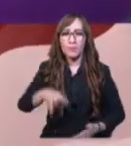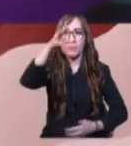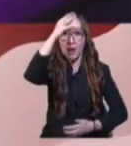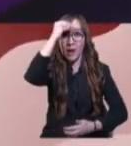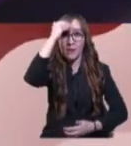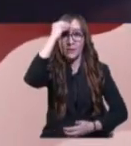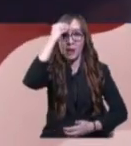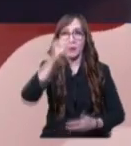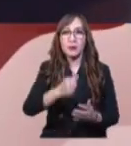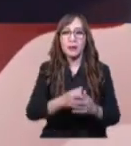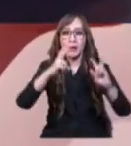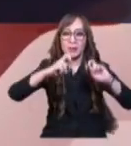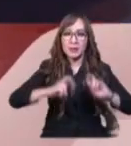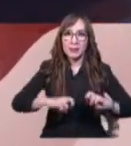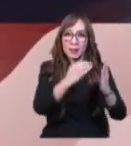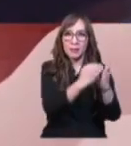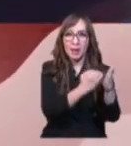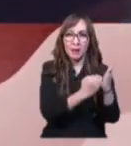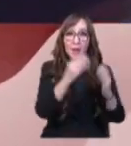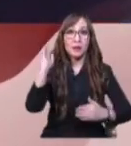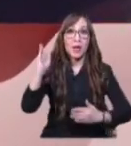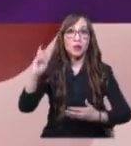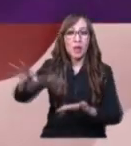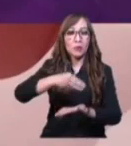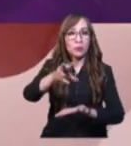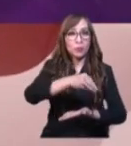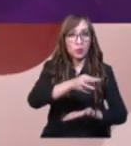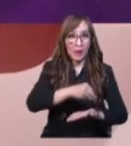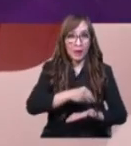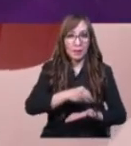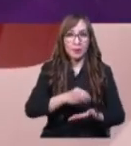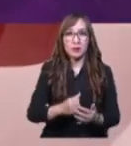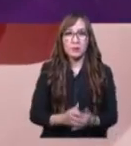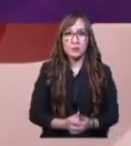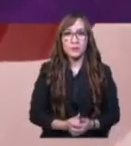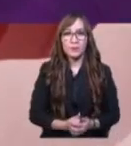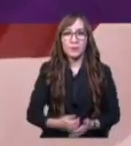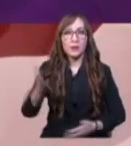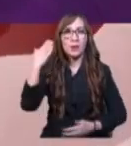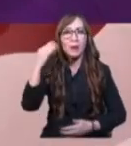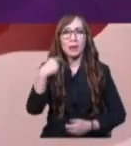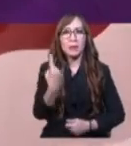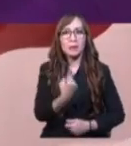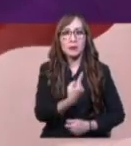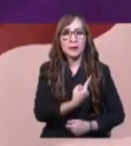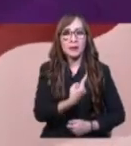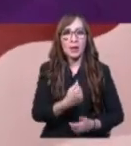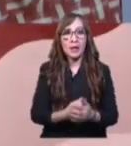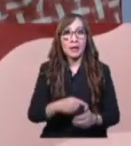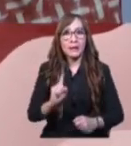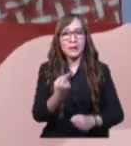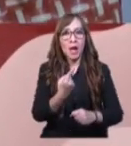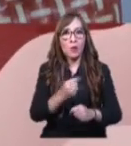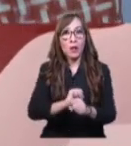pengalaman, juga riset data dan yang sudah kita kumpulkan, ternyata kemarin kita di awal pandemi ini survei